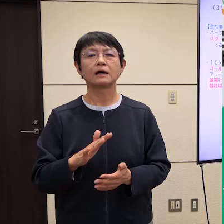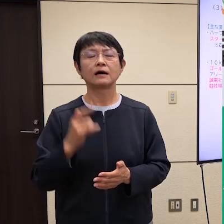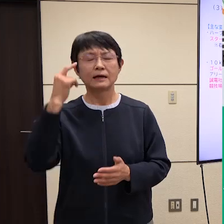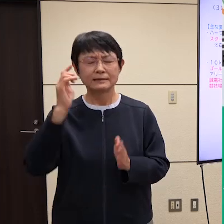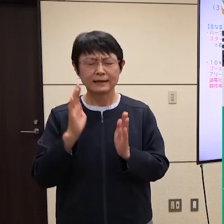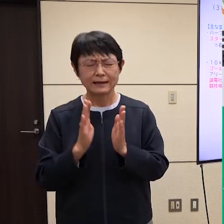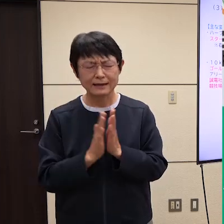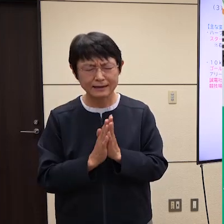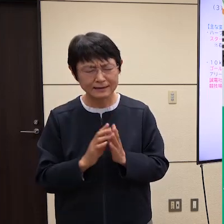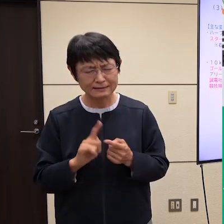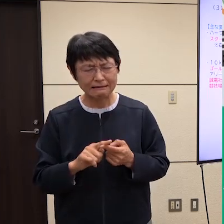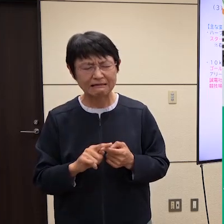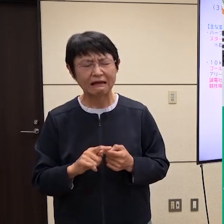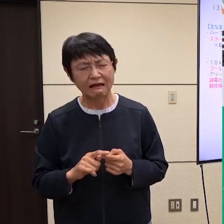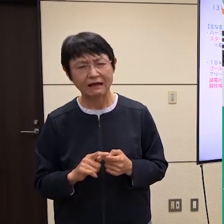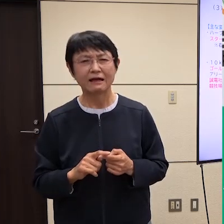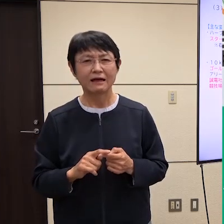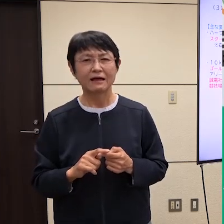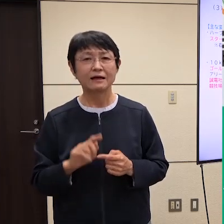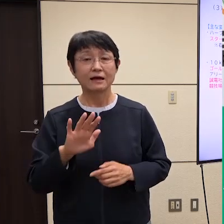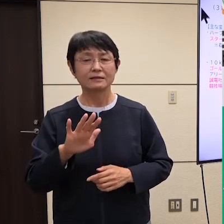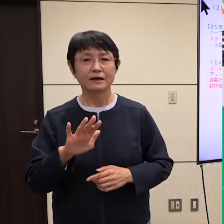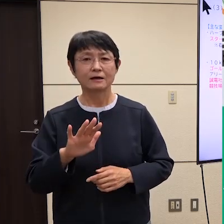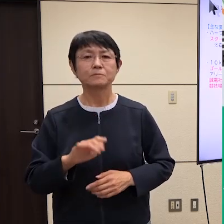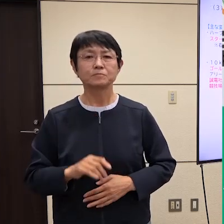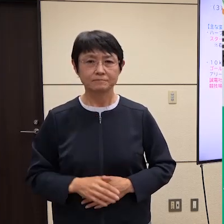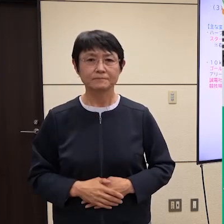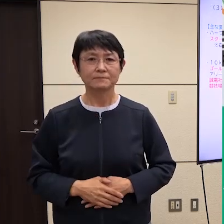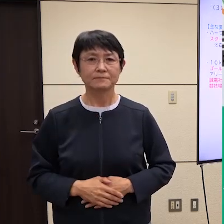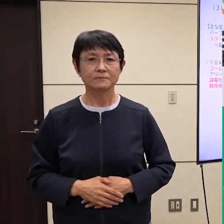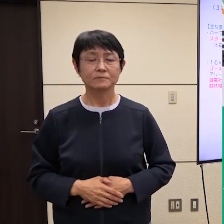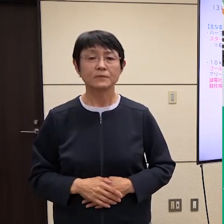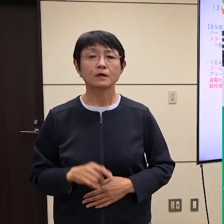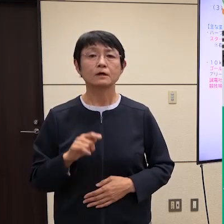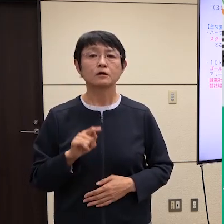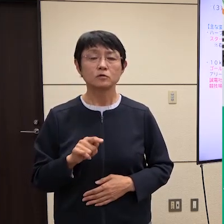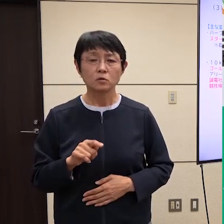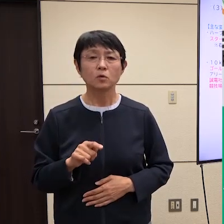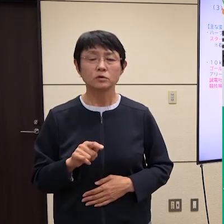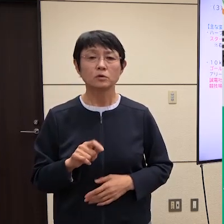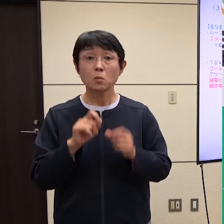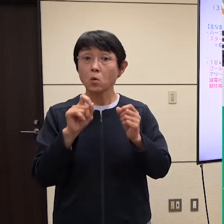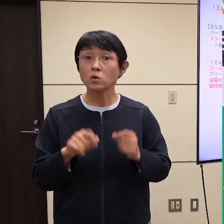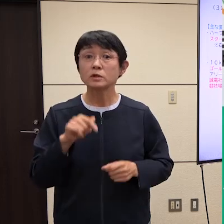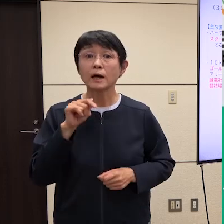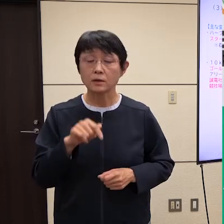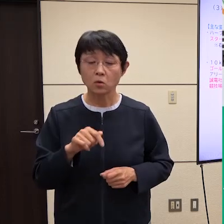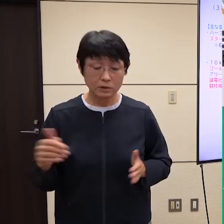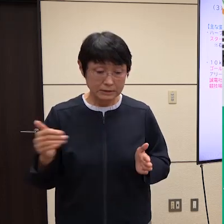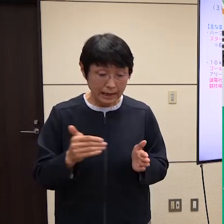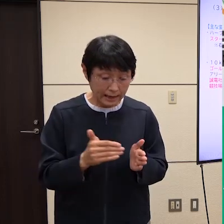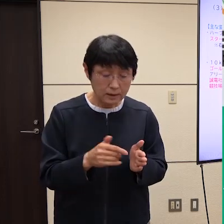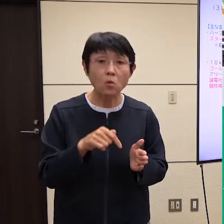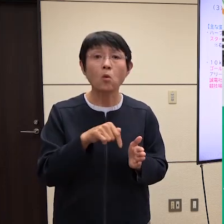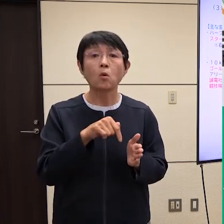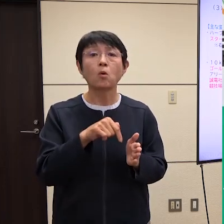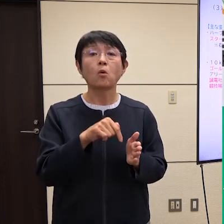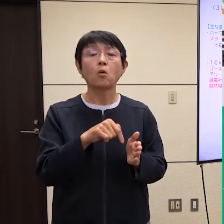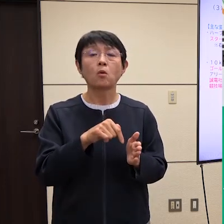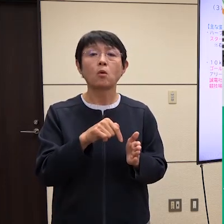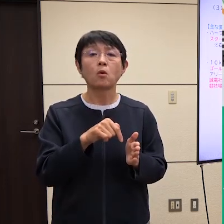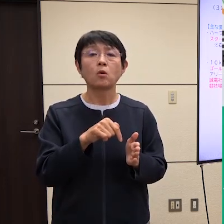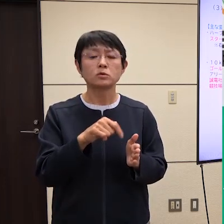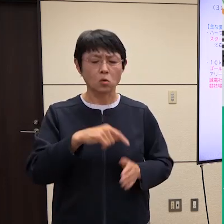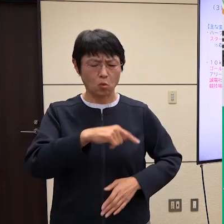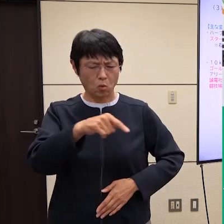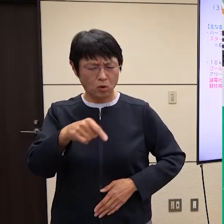なダメージが結構大きかったんです。その点では、そういった終盤になっての、